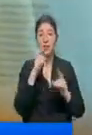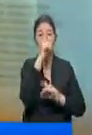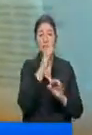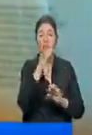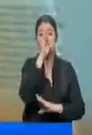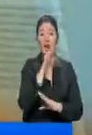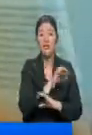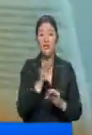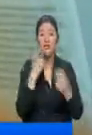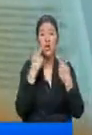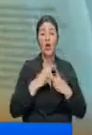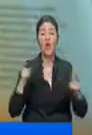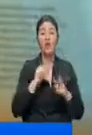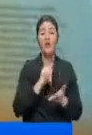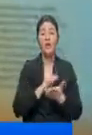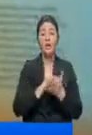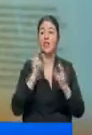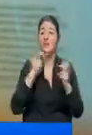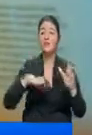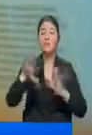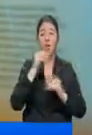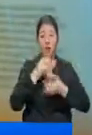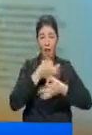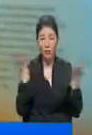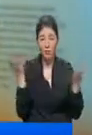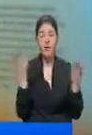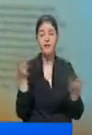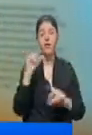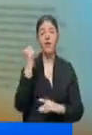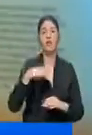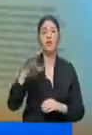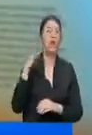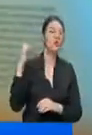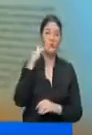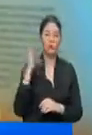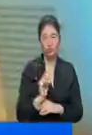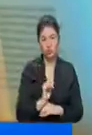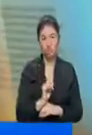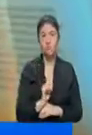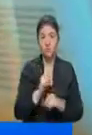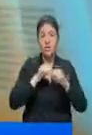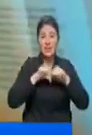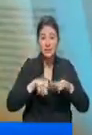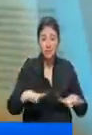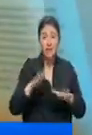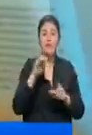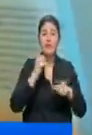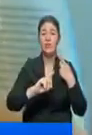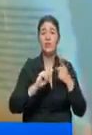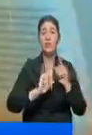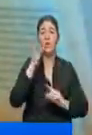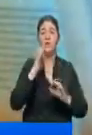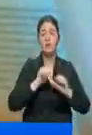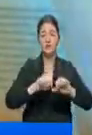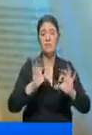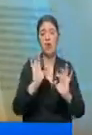bağımsız ve tarafsız özgür gazeteler, televizyonlar duyursunlar ve iktidarlar duysun. Mekanizma ve demokratik sistem böyle